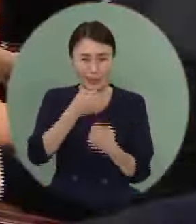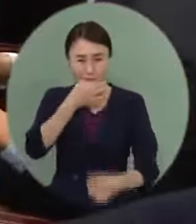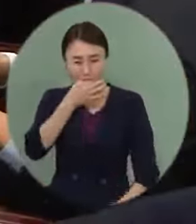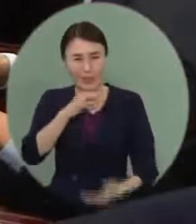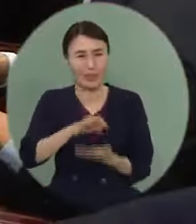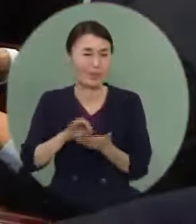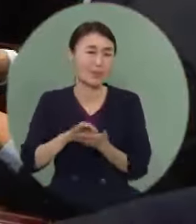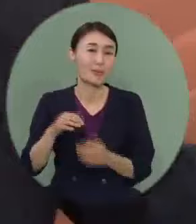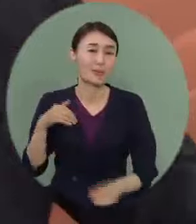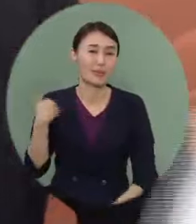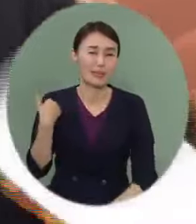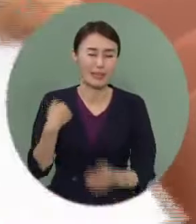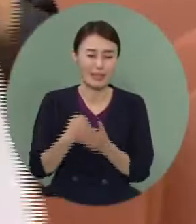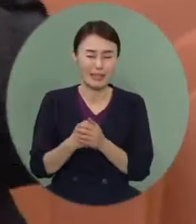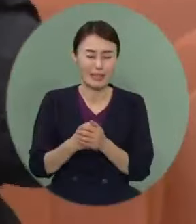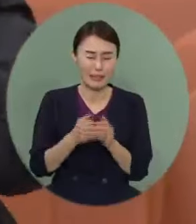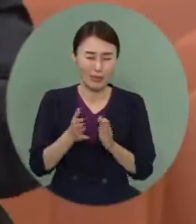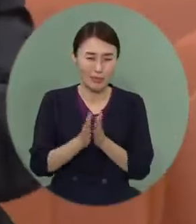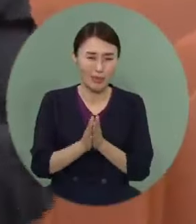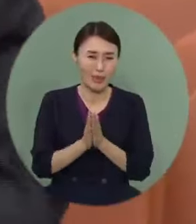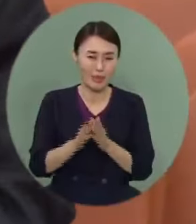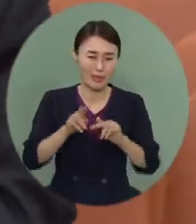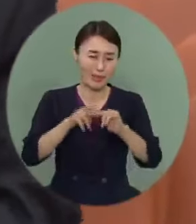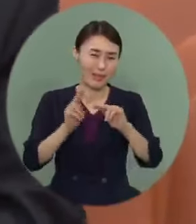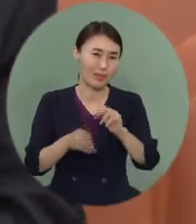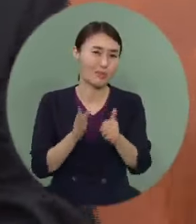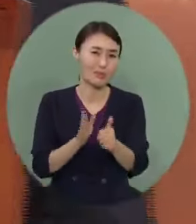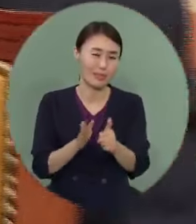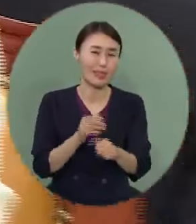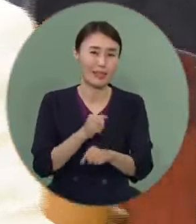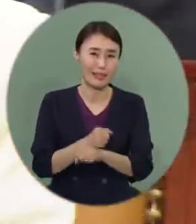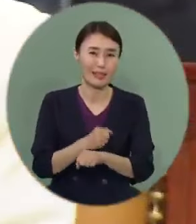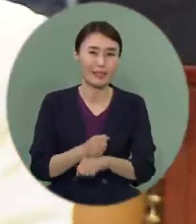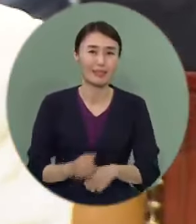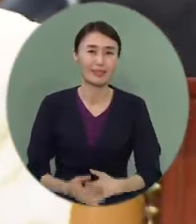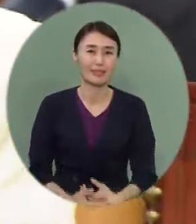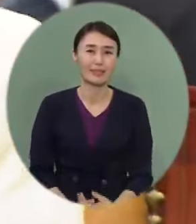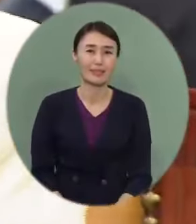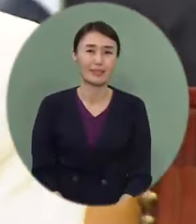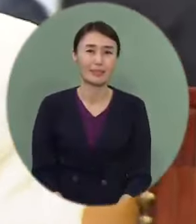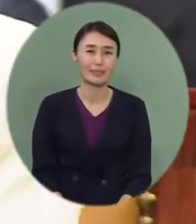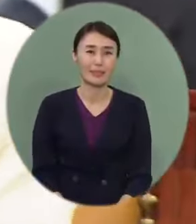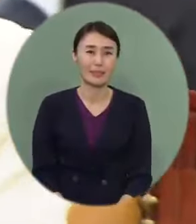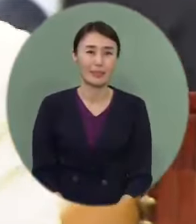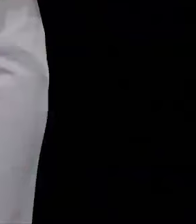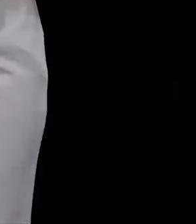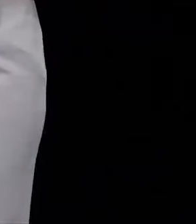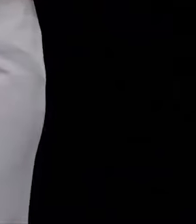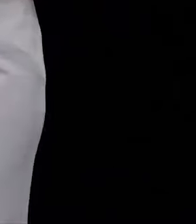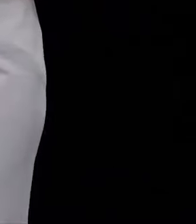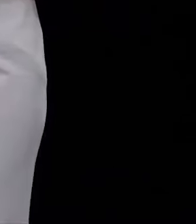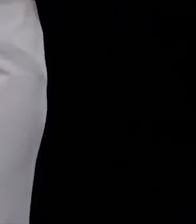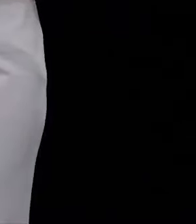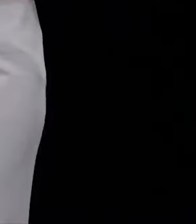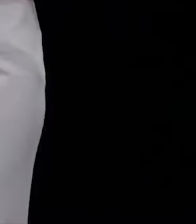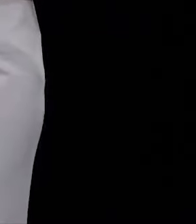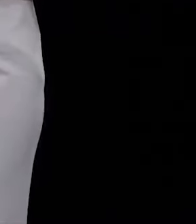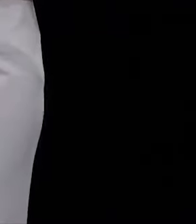앞장설 것이라며 사퇴를 촉구했습니다. MBC 뉴스 천홍희입니다.